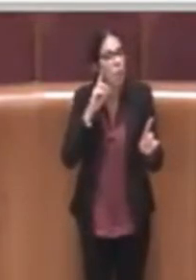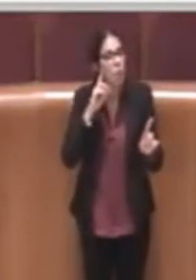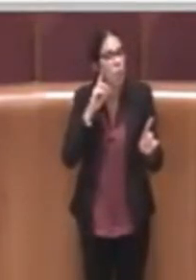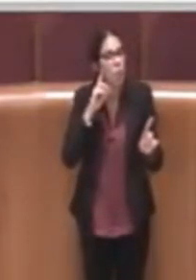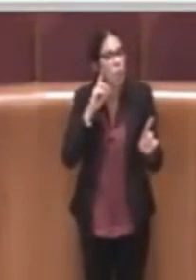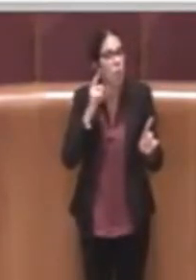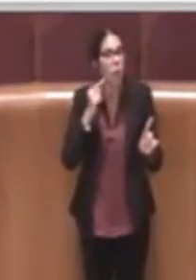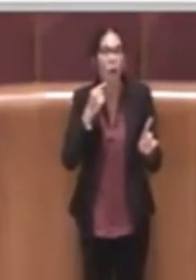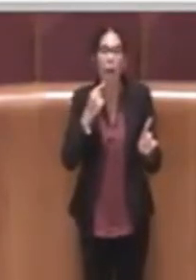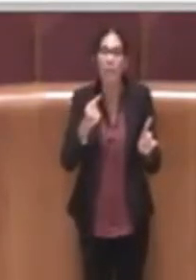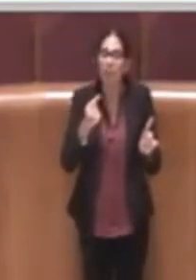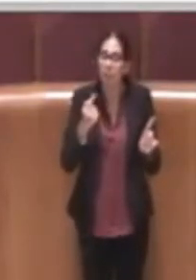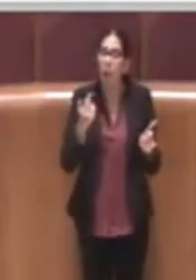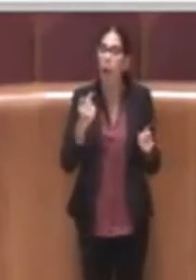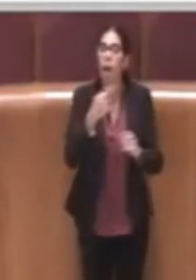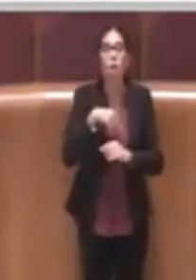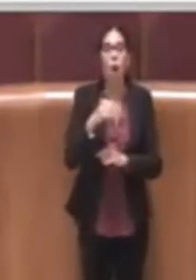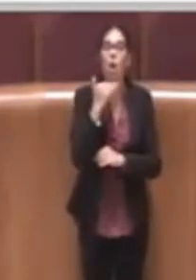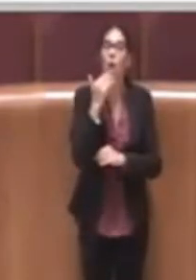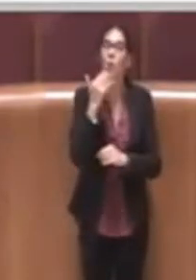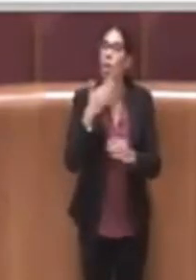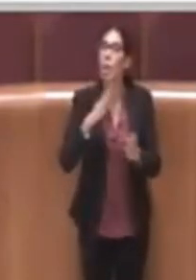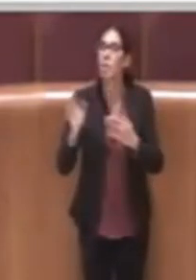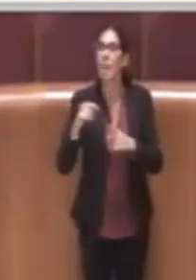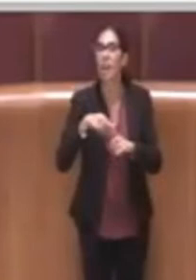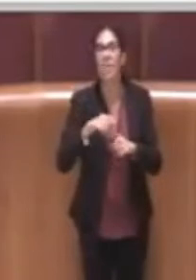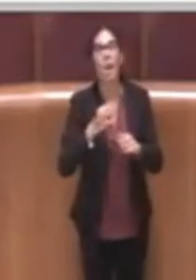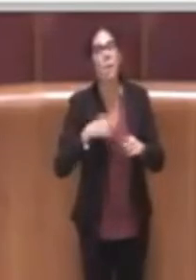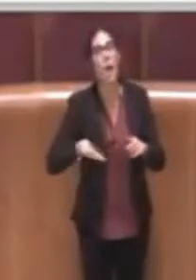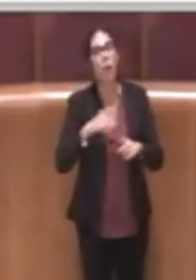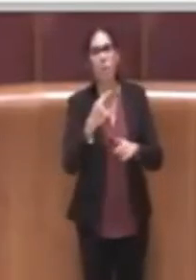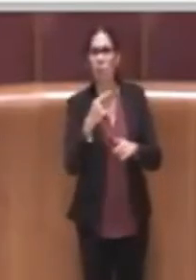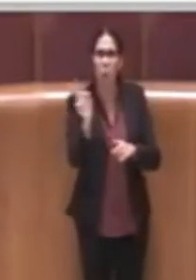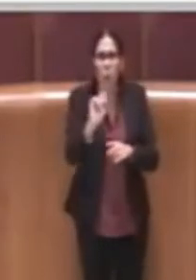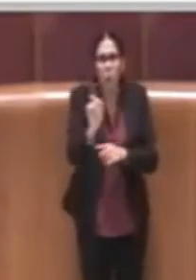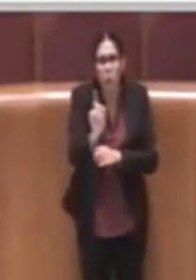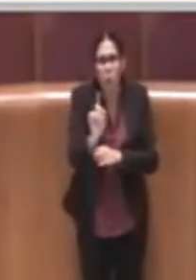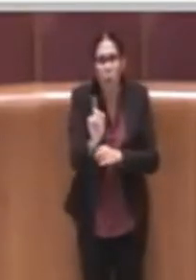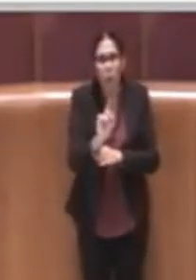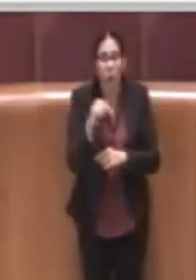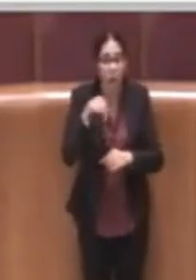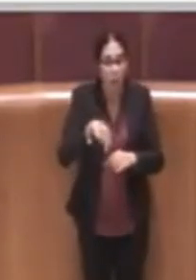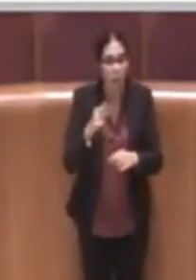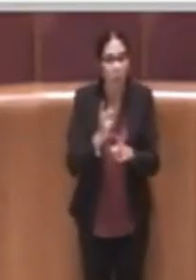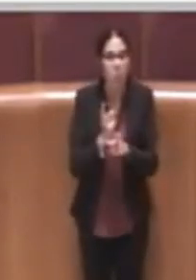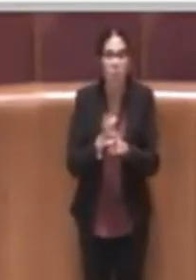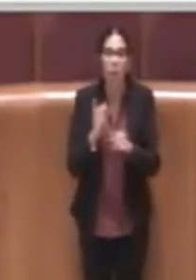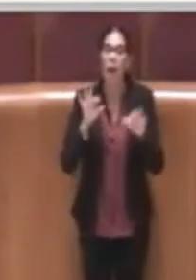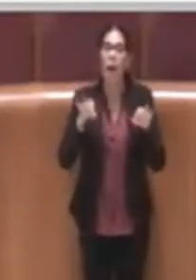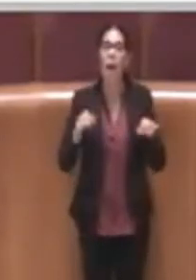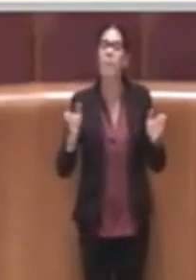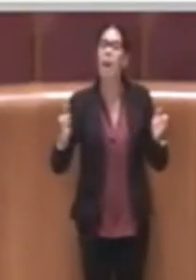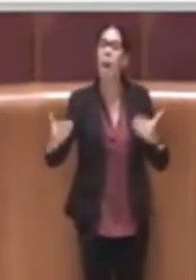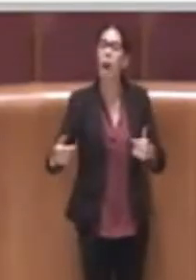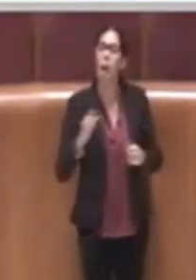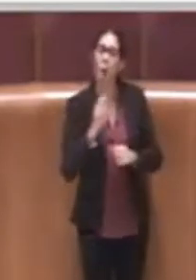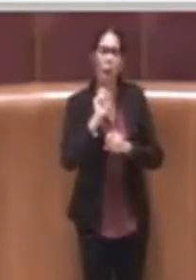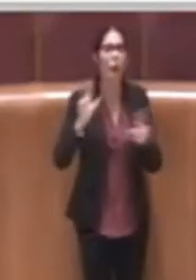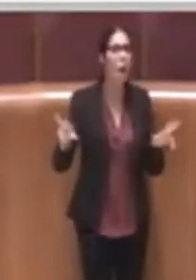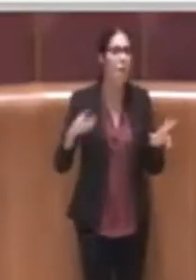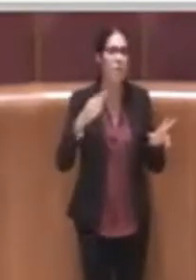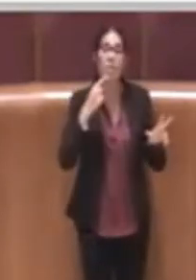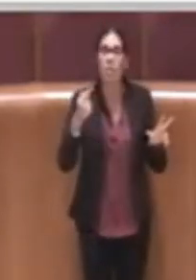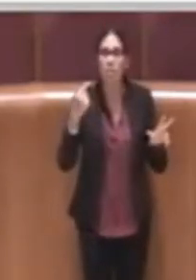volessimo salvare il Parco del Tintoretto. Qua non c'è la necessità di dover arrivare in aula per dire quello che per